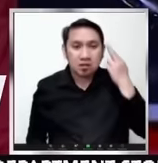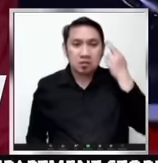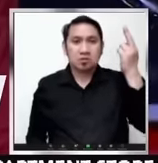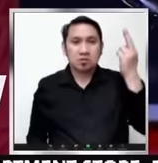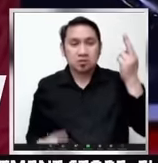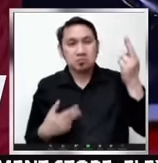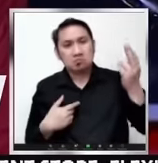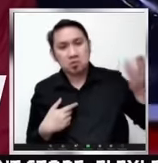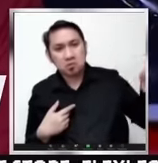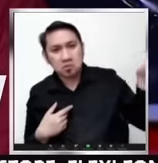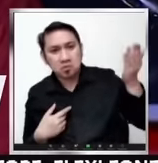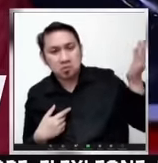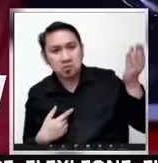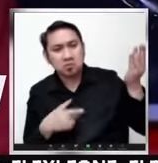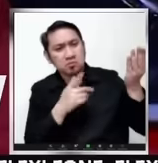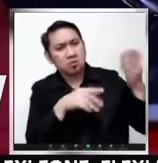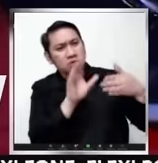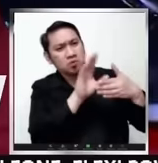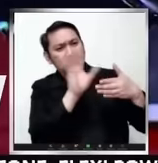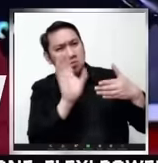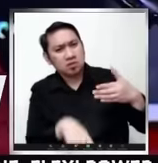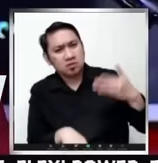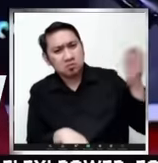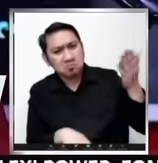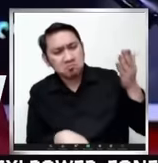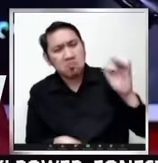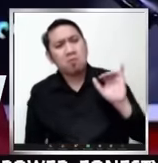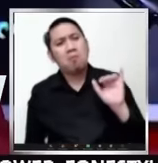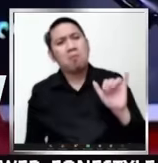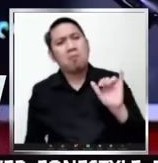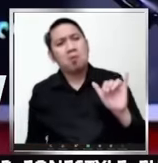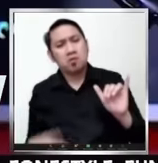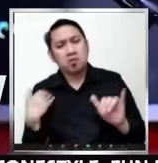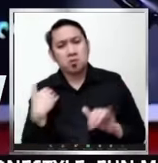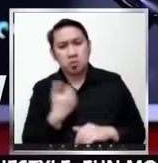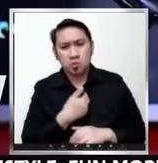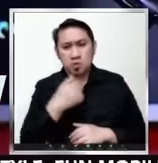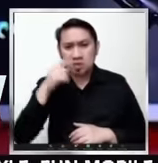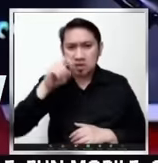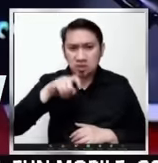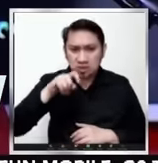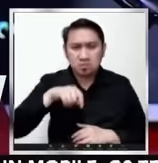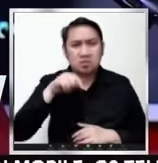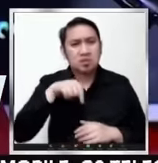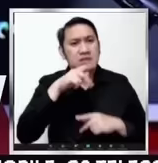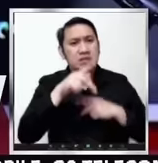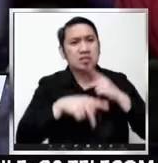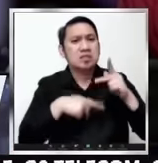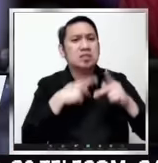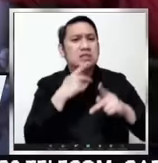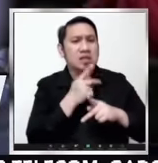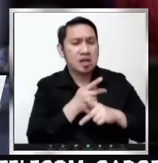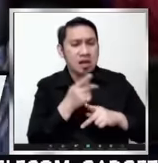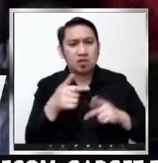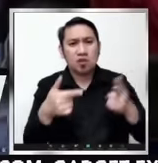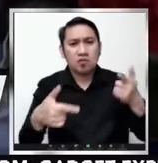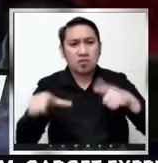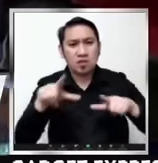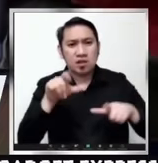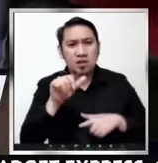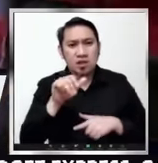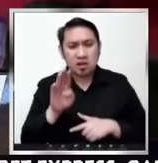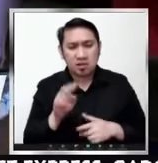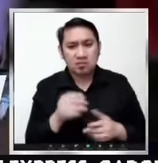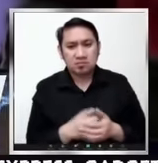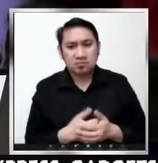when they completed their presentation that, oh nga talaga, we really need this kind of laboratory. Dininyaga na